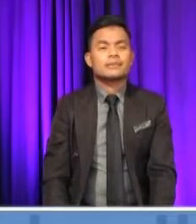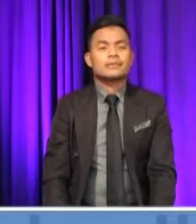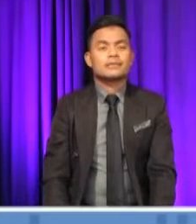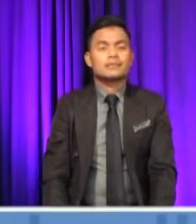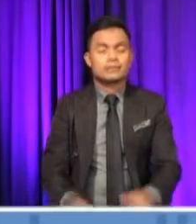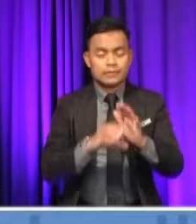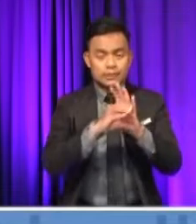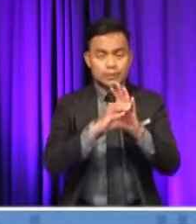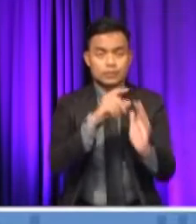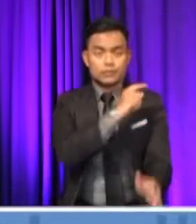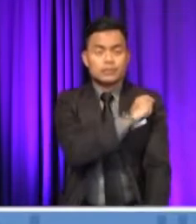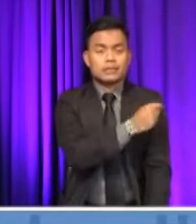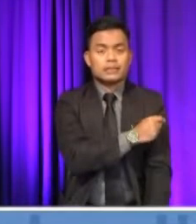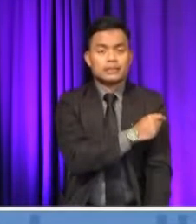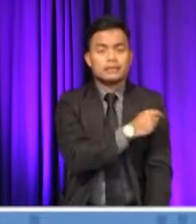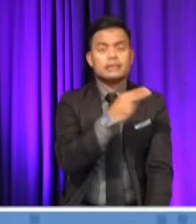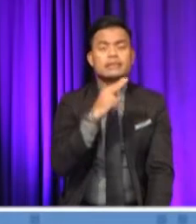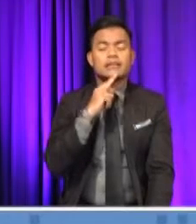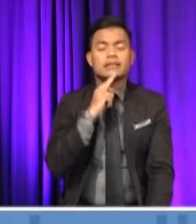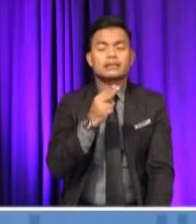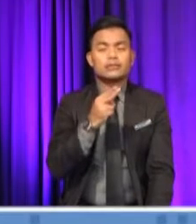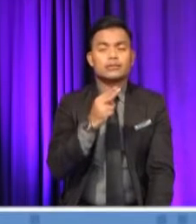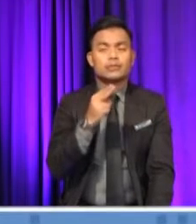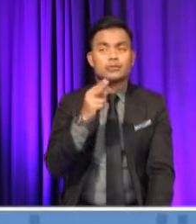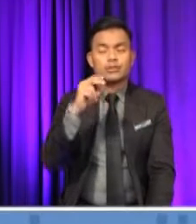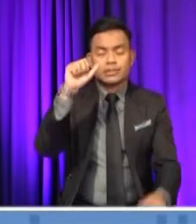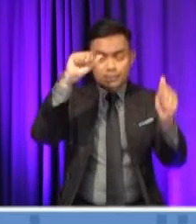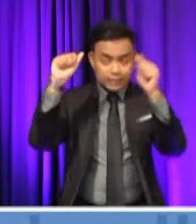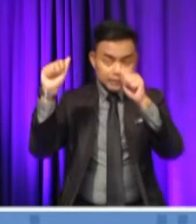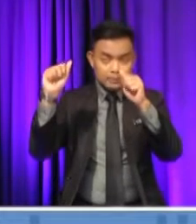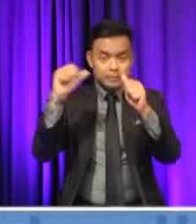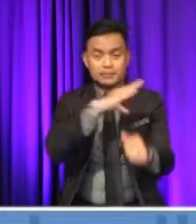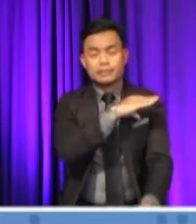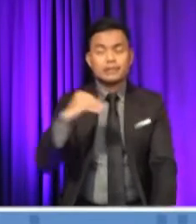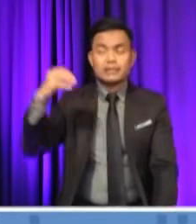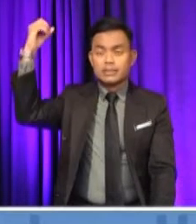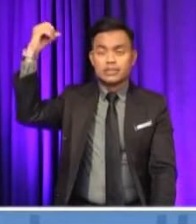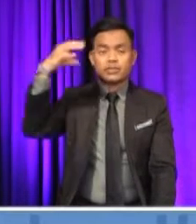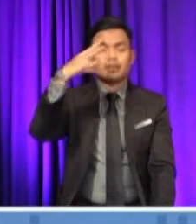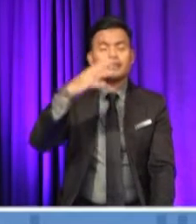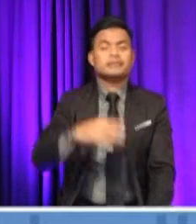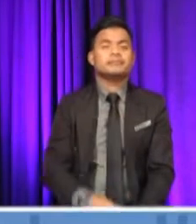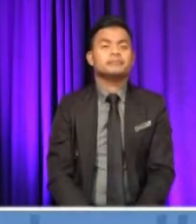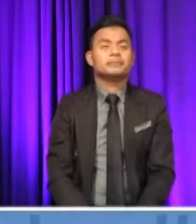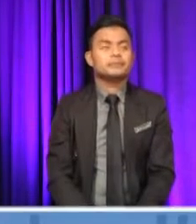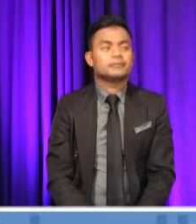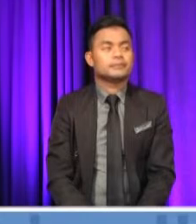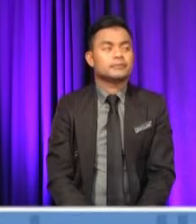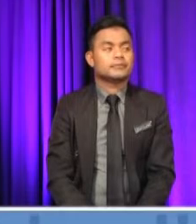Contoh tenaga hidro, tenaga steam, tenaga solar. Okey, betul tak jawapan